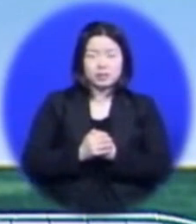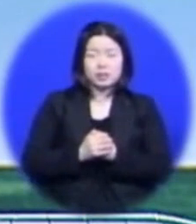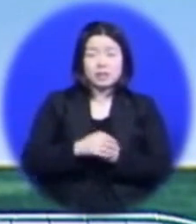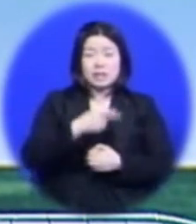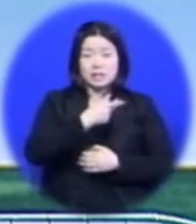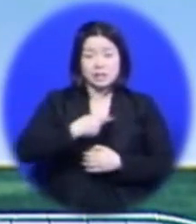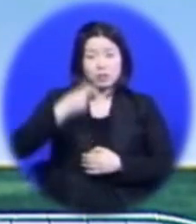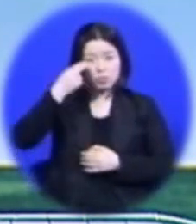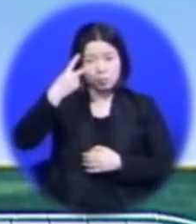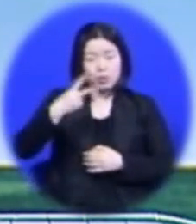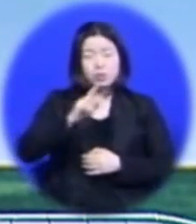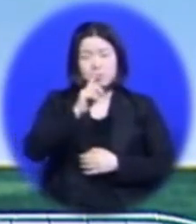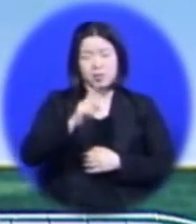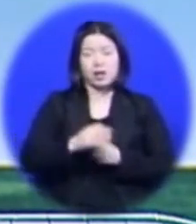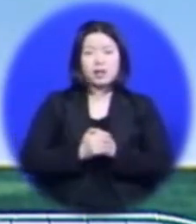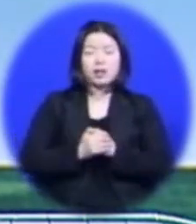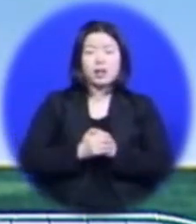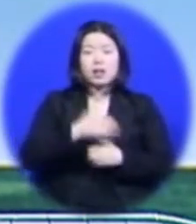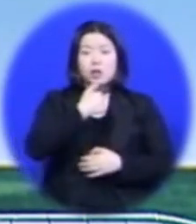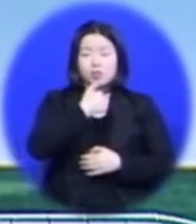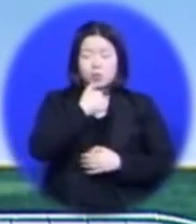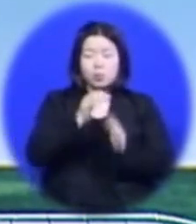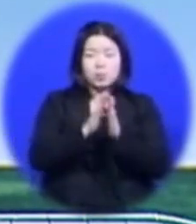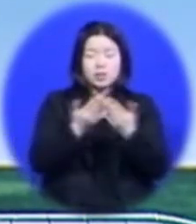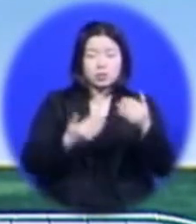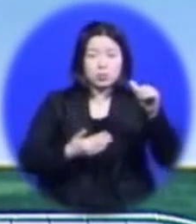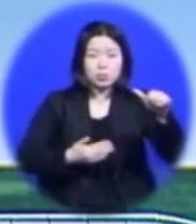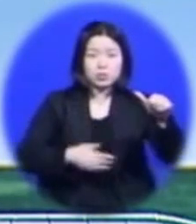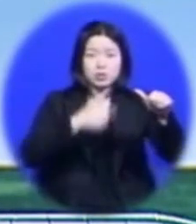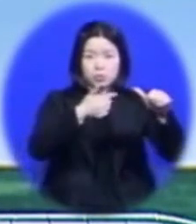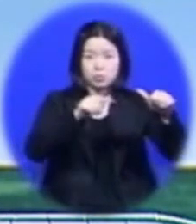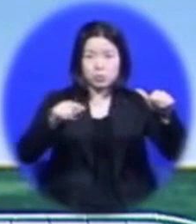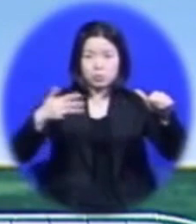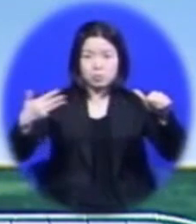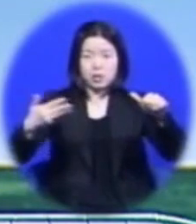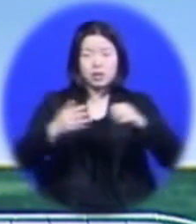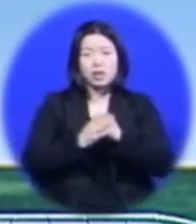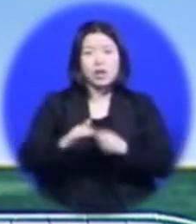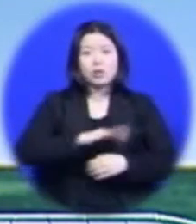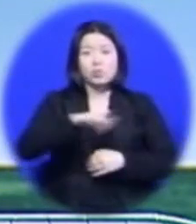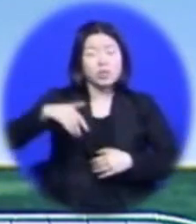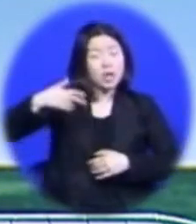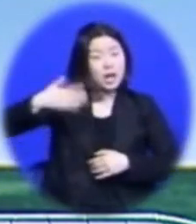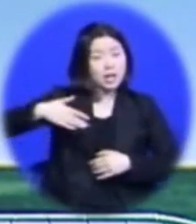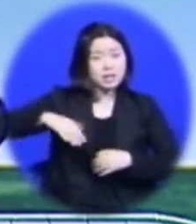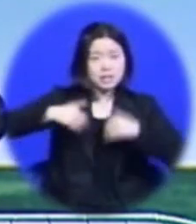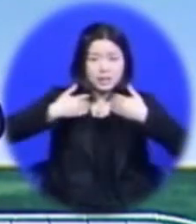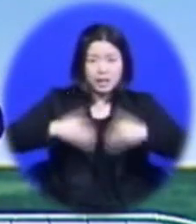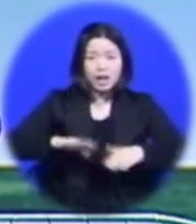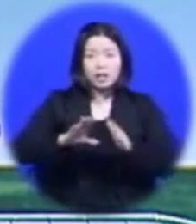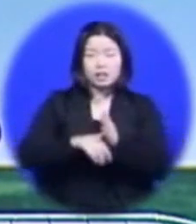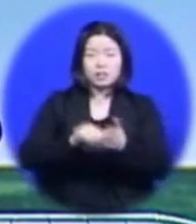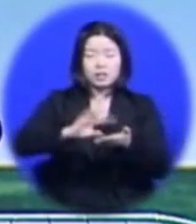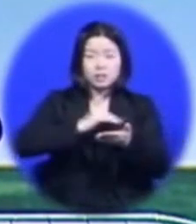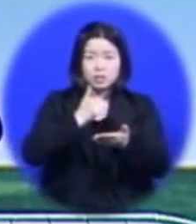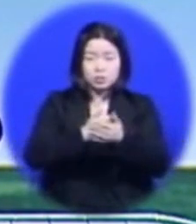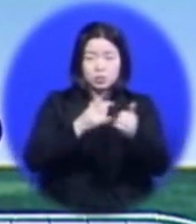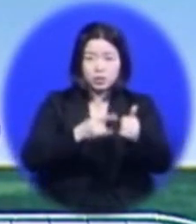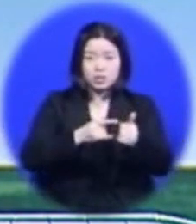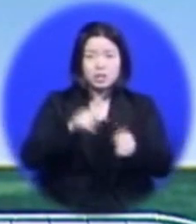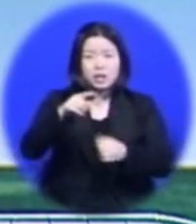사도 바울이 말합니다. 로마서 5장 6절부터 8절. 우리가 아직 약할 때 그리스도께서는